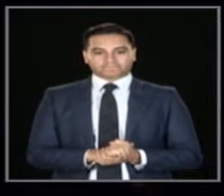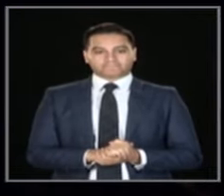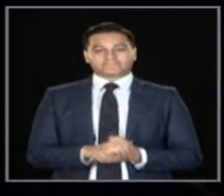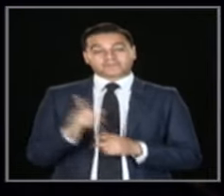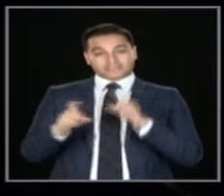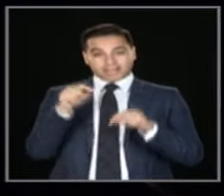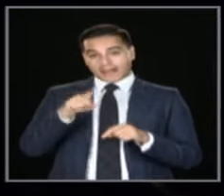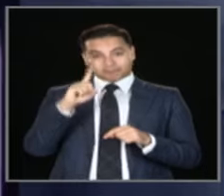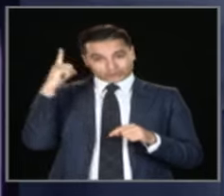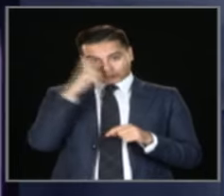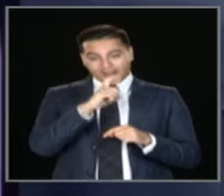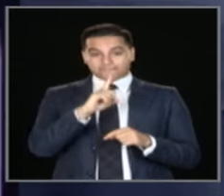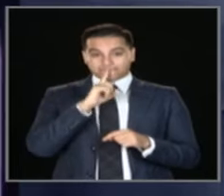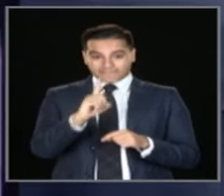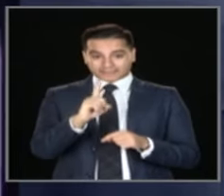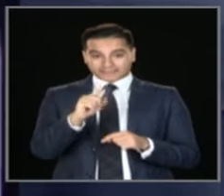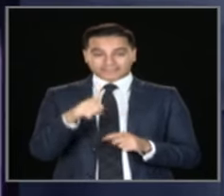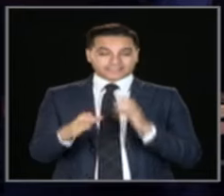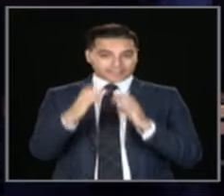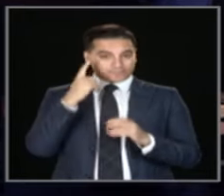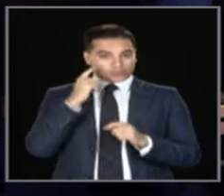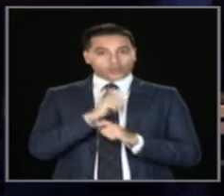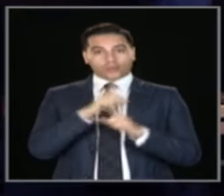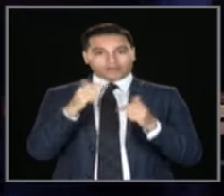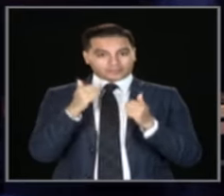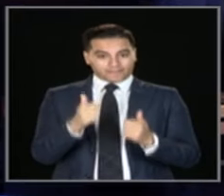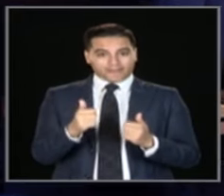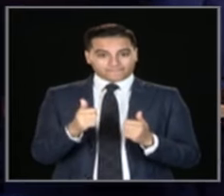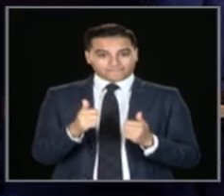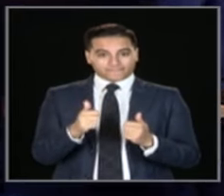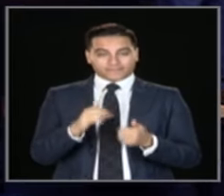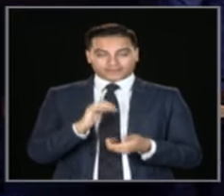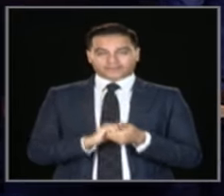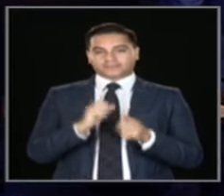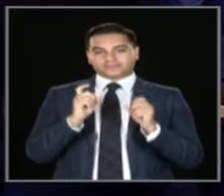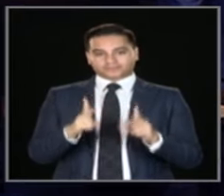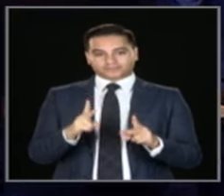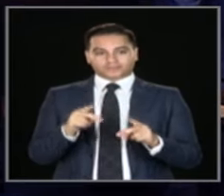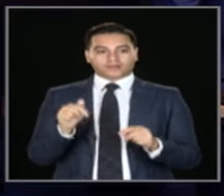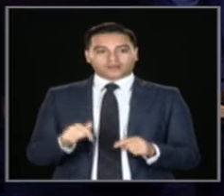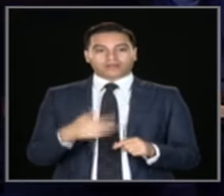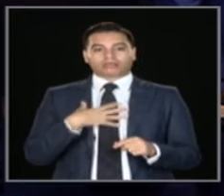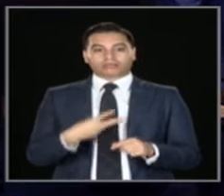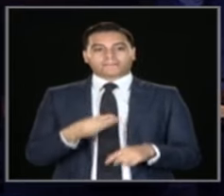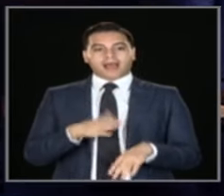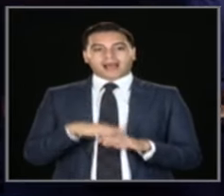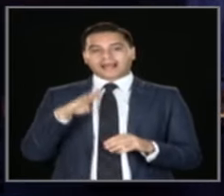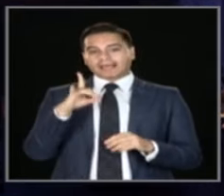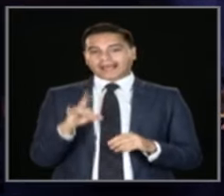الأسئلة مش صعبة، بس عايز الإجابات بسرعة. حاضر. بصوت واضح. اتفقنا؟ اطمن على كريم.